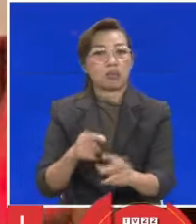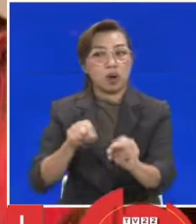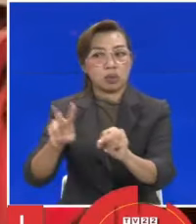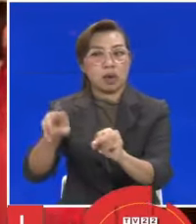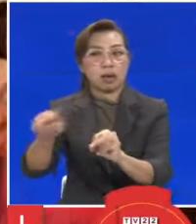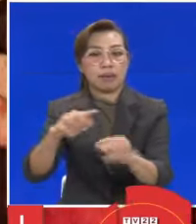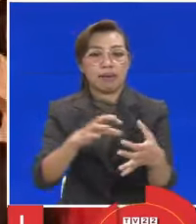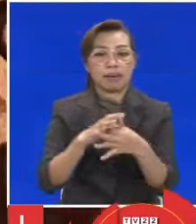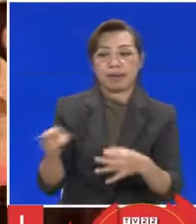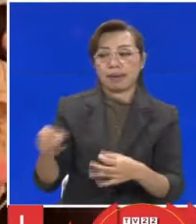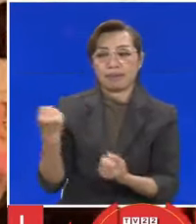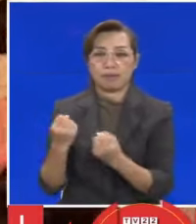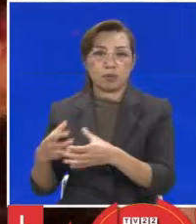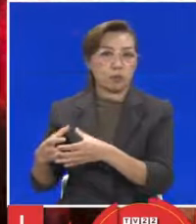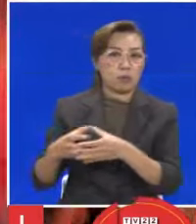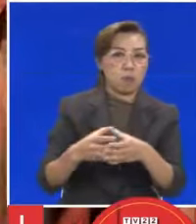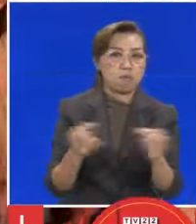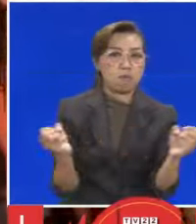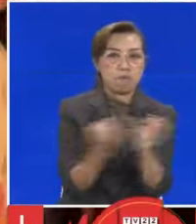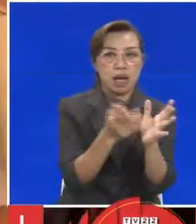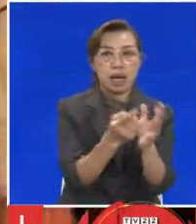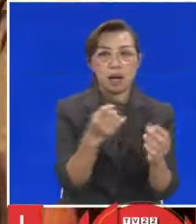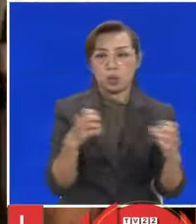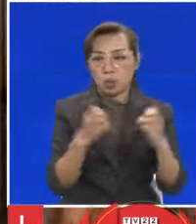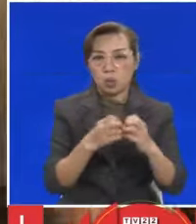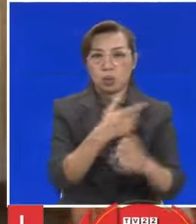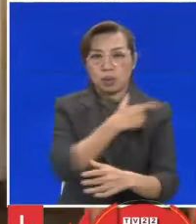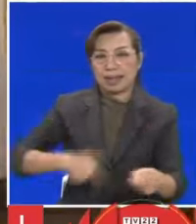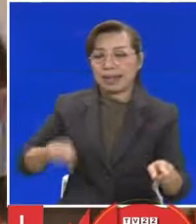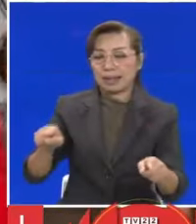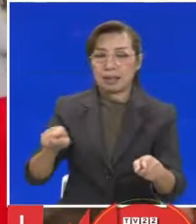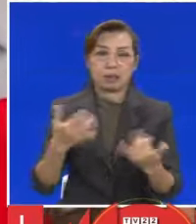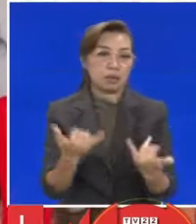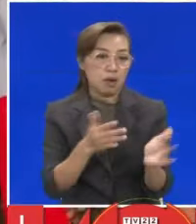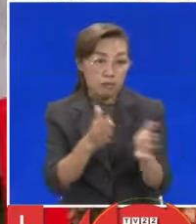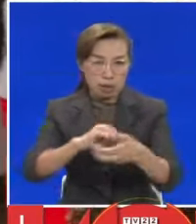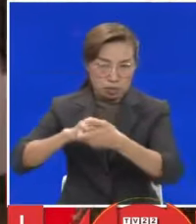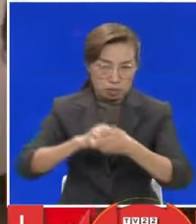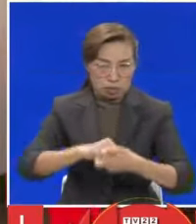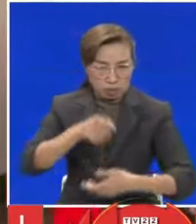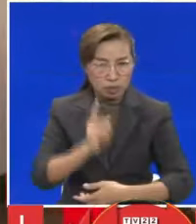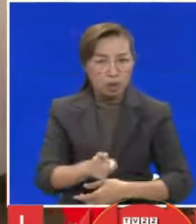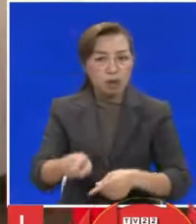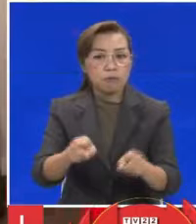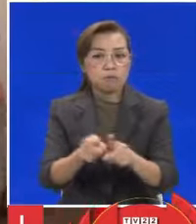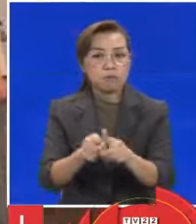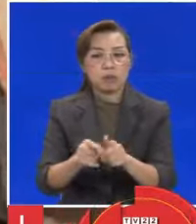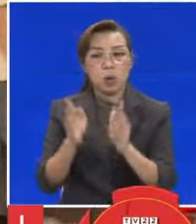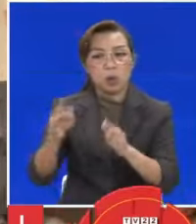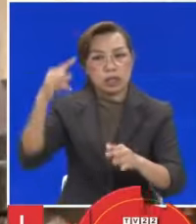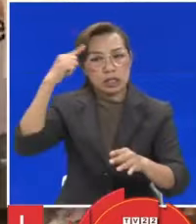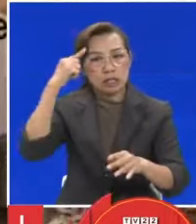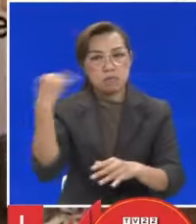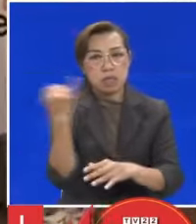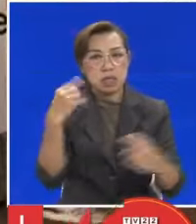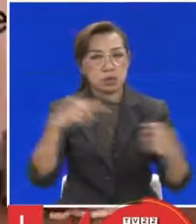งกันกับเหตุการณ์ที่เกิดขึ้นด้วยแล้วถึงขั้นบอกเลยนะถึงเวลาแล้วทุกฝ่ายต้องร่วมมือกันเพื่อจะไม่ให้คนที่คิดร้ายต่อ